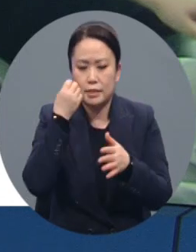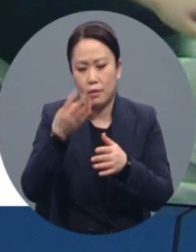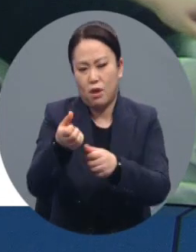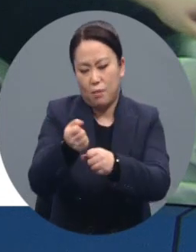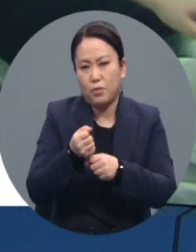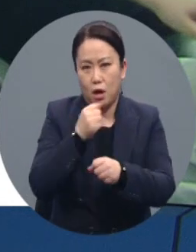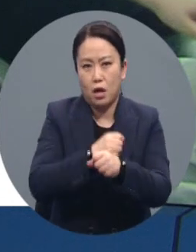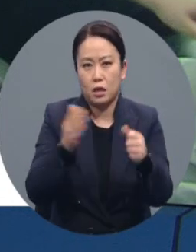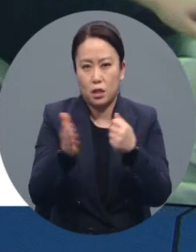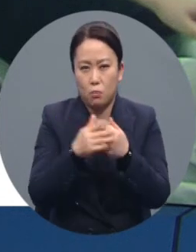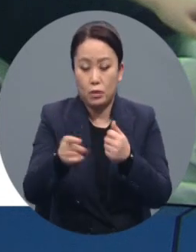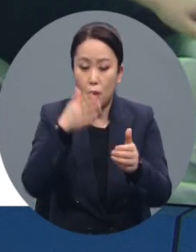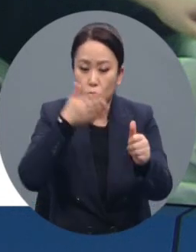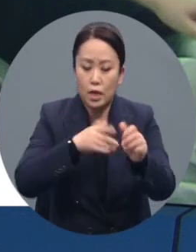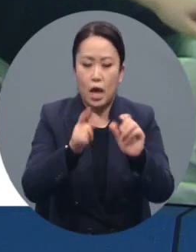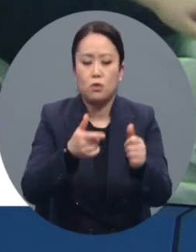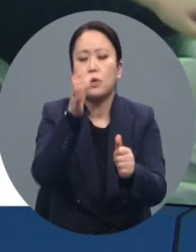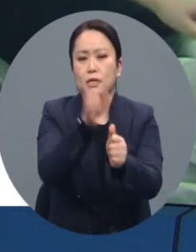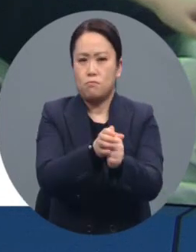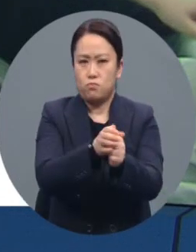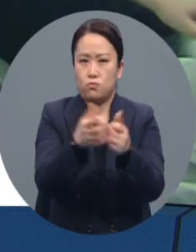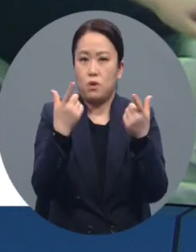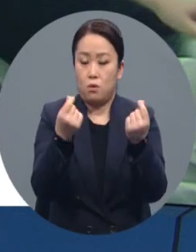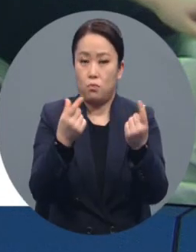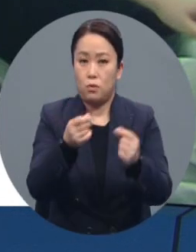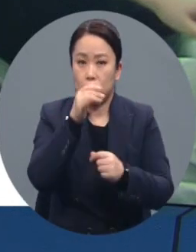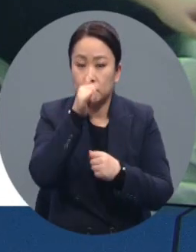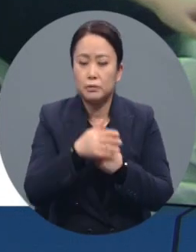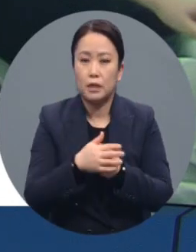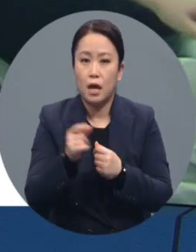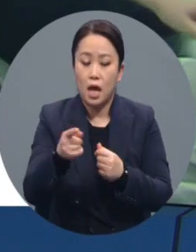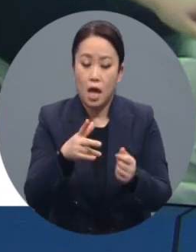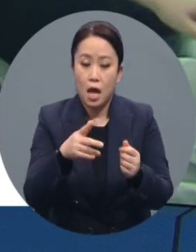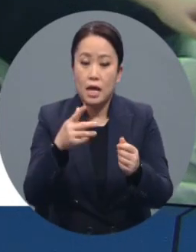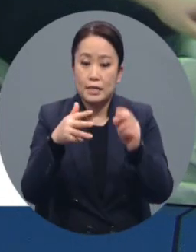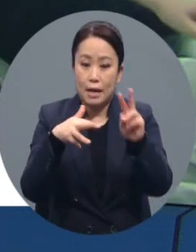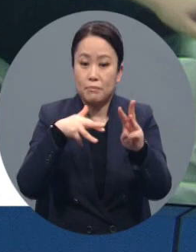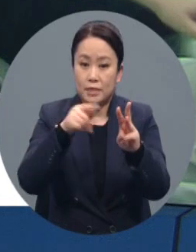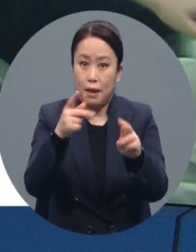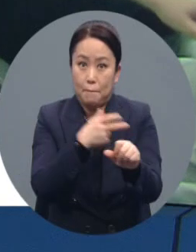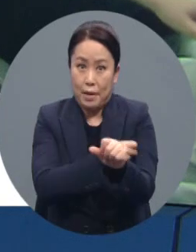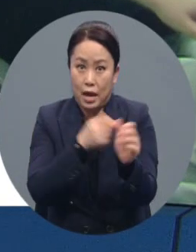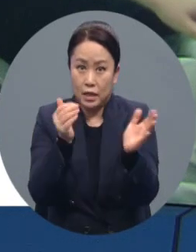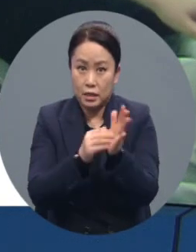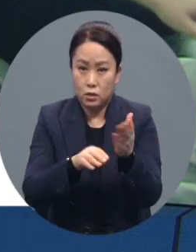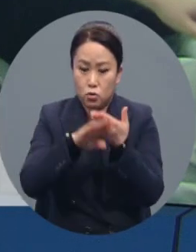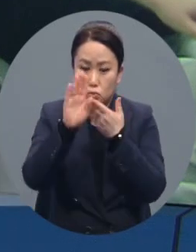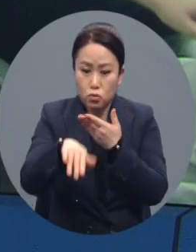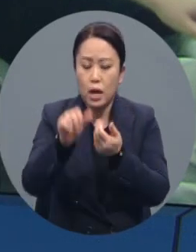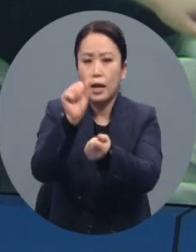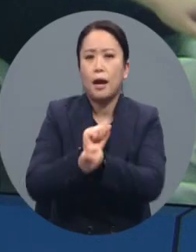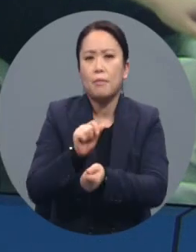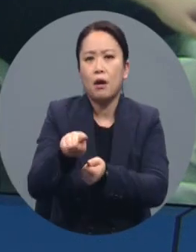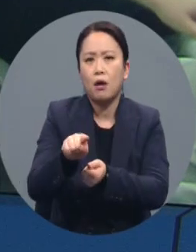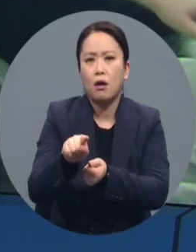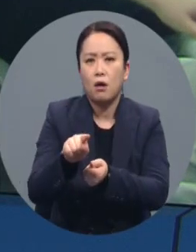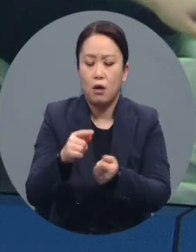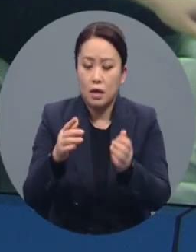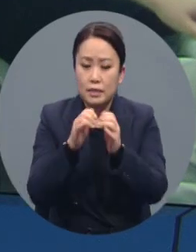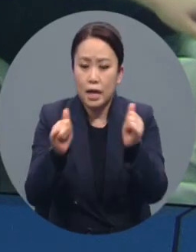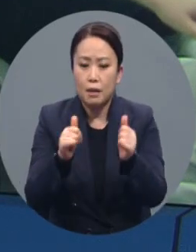아닌 의무로 보고 있는데요 2 부스터 샷을 맞고도 돌파 감염되는 사례가 부산에서도 처음